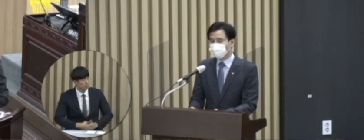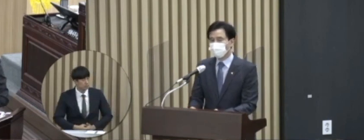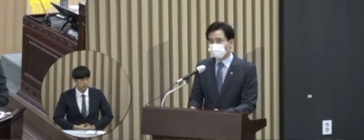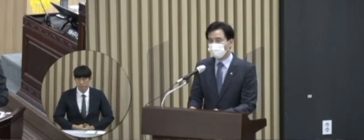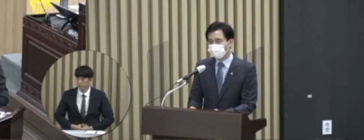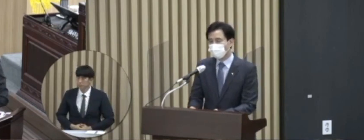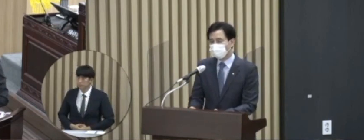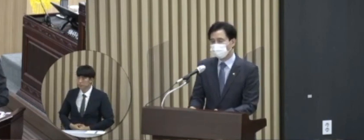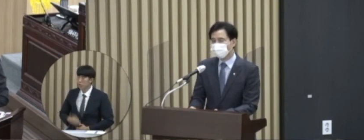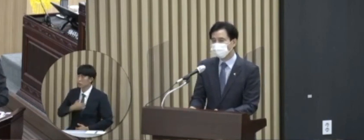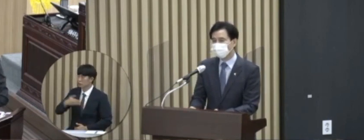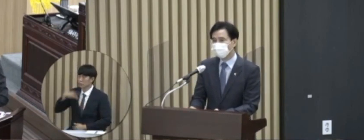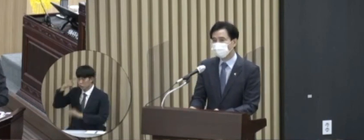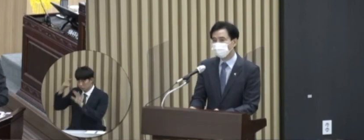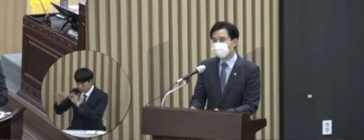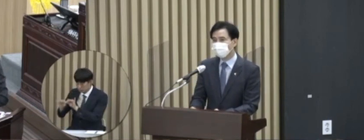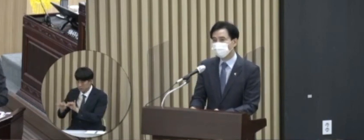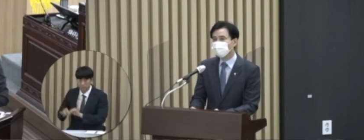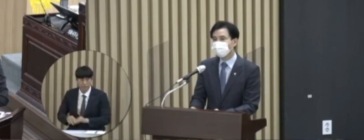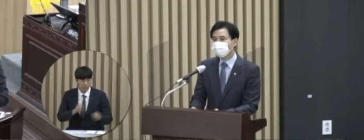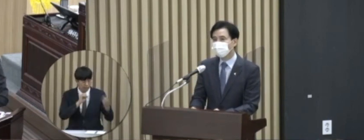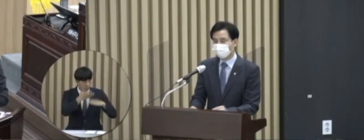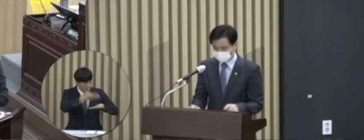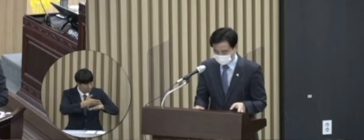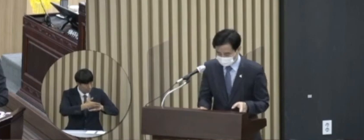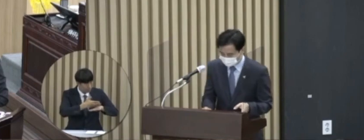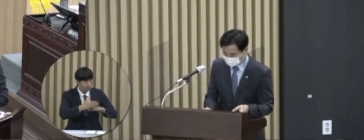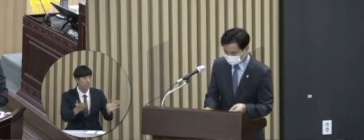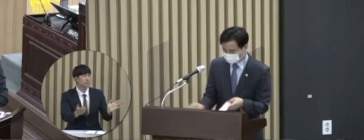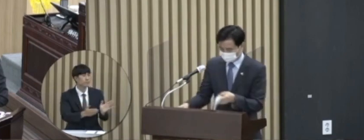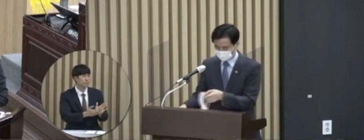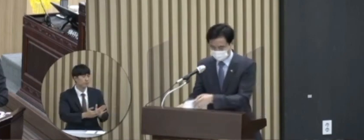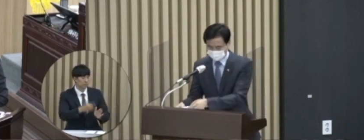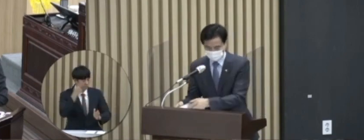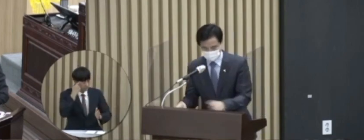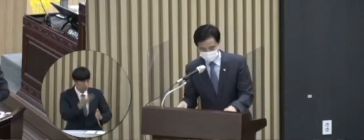네, 충분히 공감합니다. 네, 답변 감사합니다. 자리로 돌아가셔도 좋습니다.